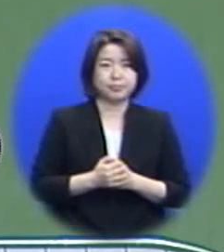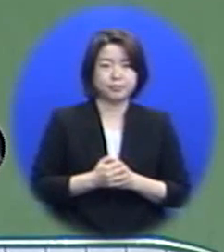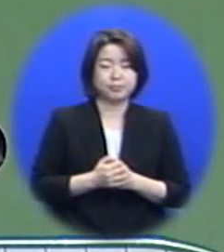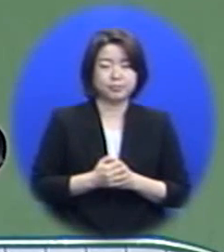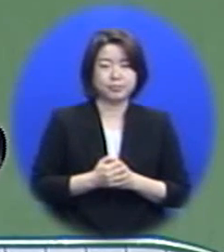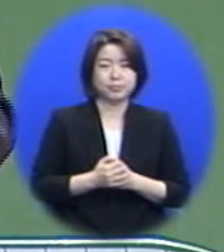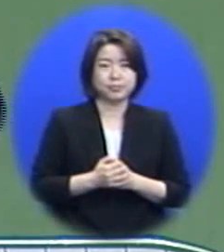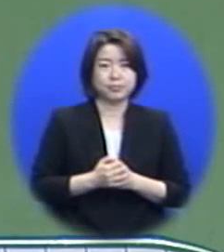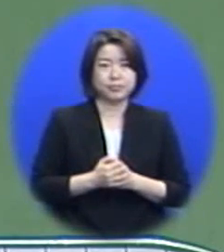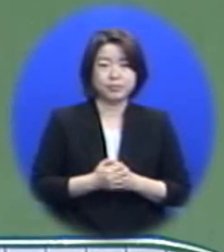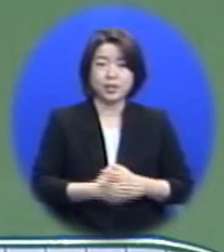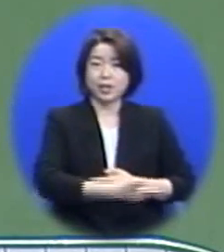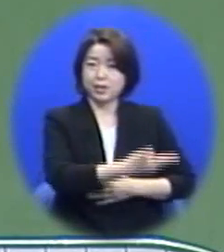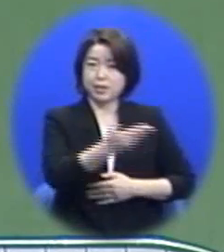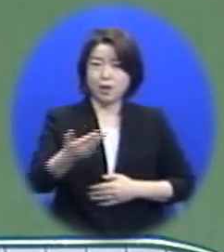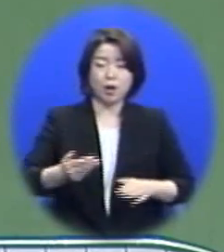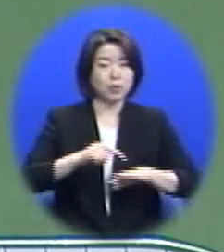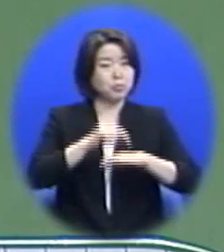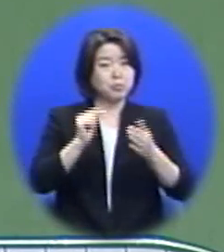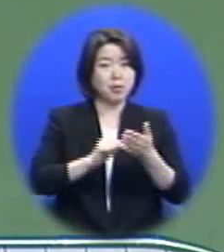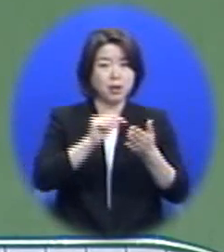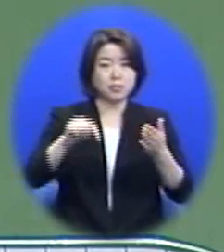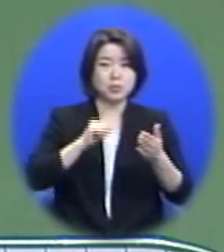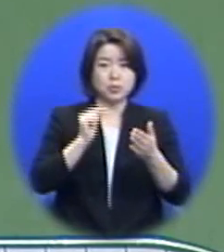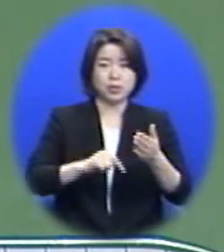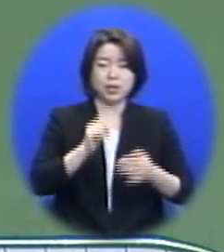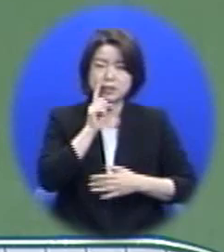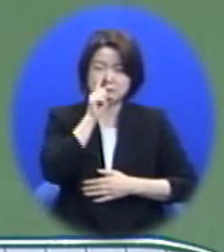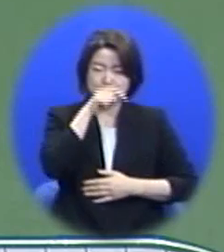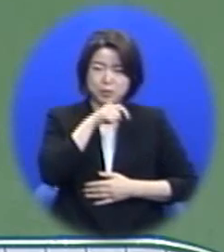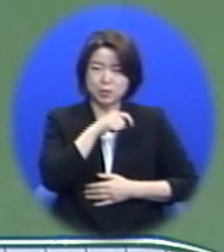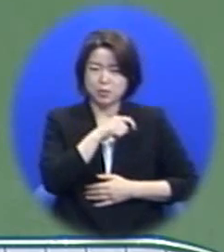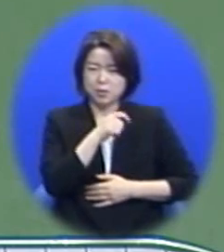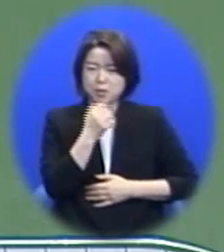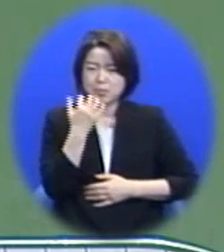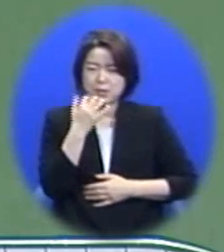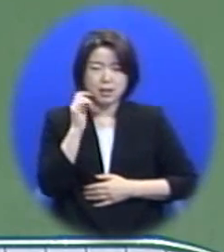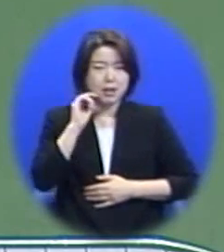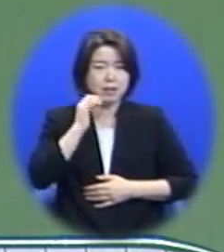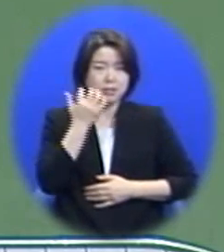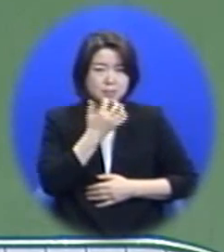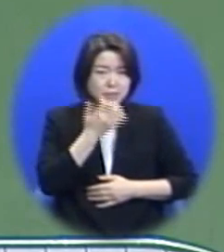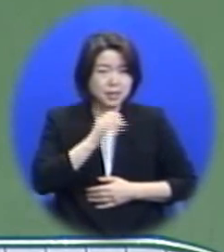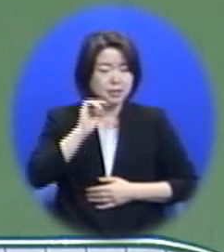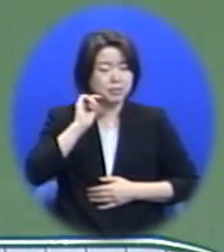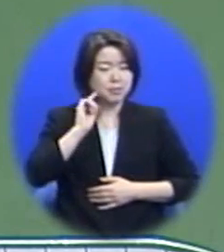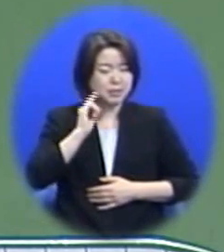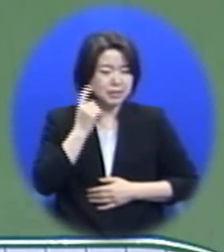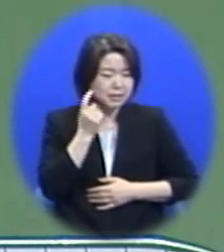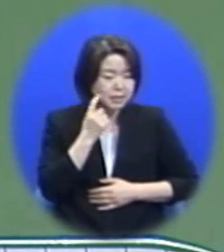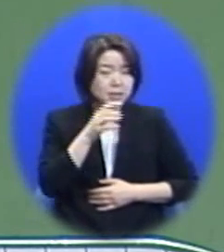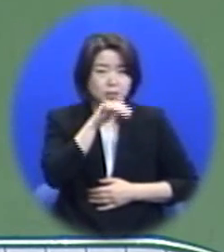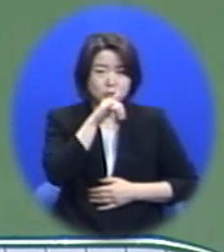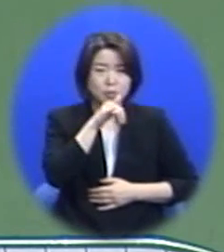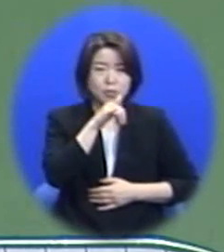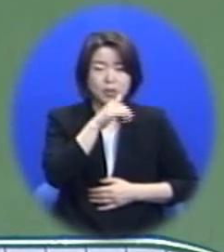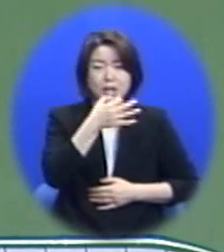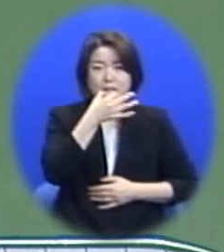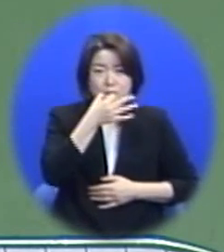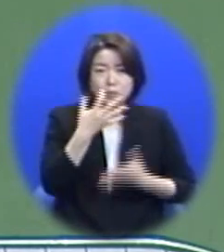부담스럽습니다 여러분 여러분의 마음속이 더럽고 음흉하고 음란하고 거짓되고